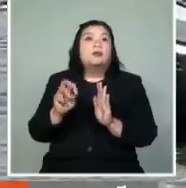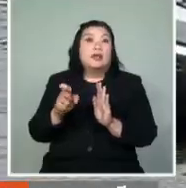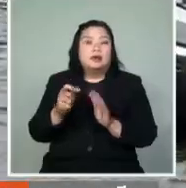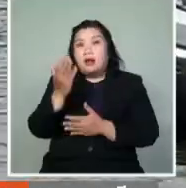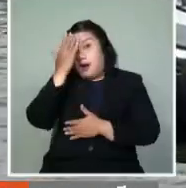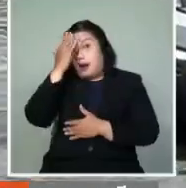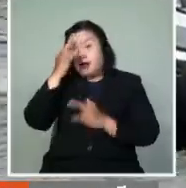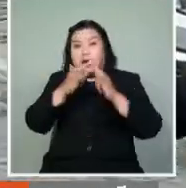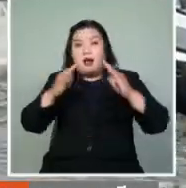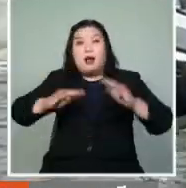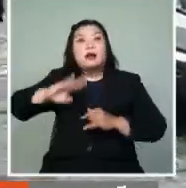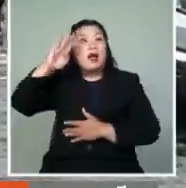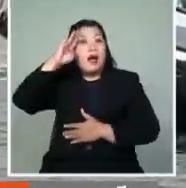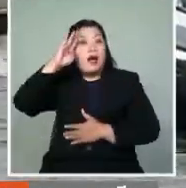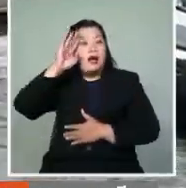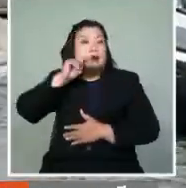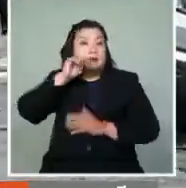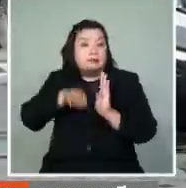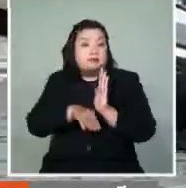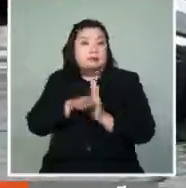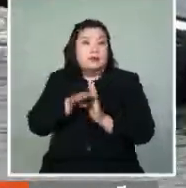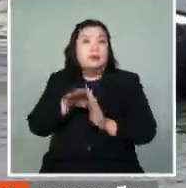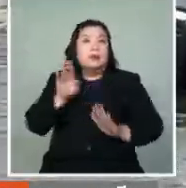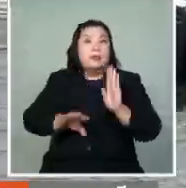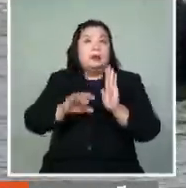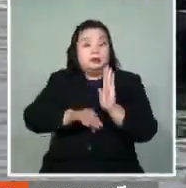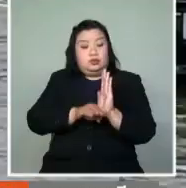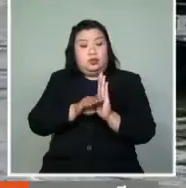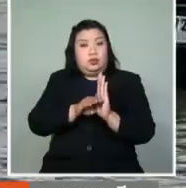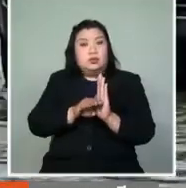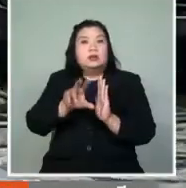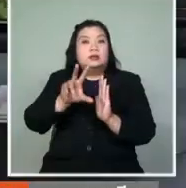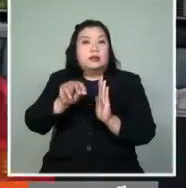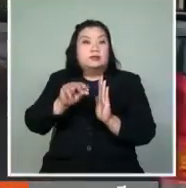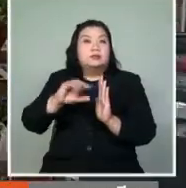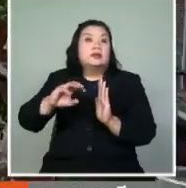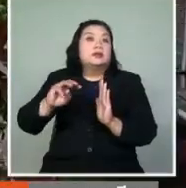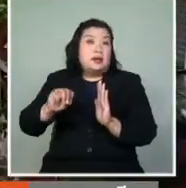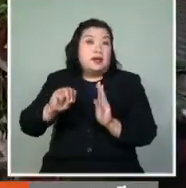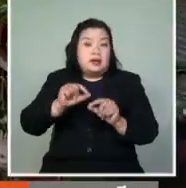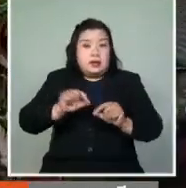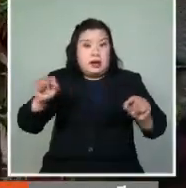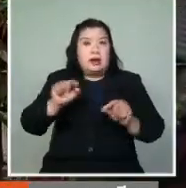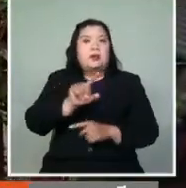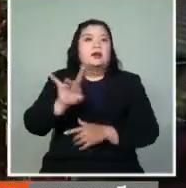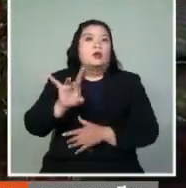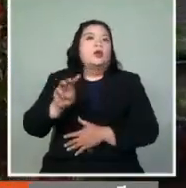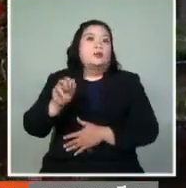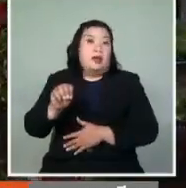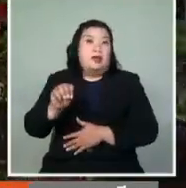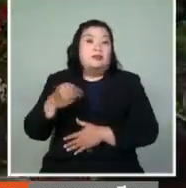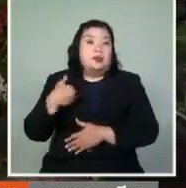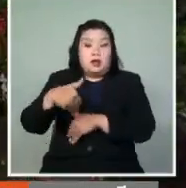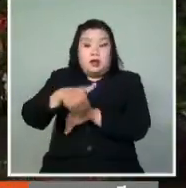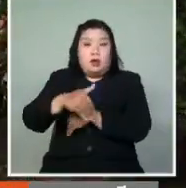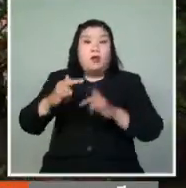ารีน้ำท่วมขังพื้นผิวถนนระดับน้ำสูงประมาณ30เซนติเมตรเป็นระยะทางยาวประมาณ100เมตรนะครับอยู่ที่บริเวณ